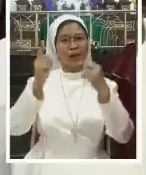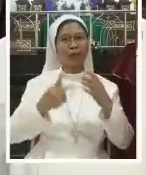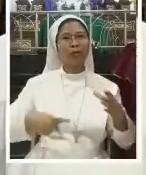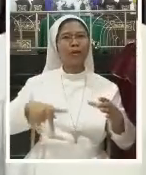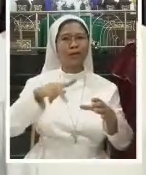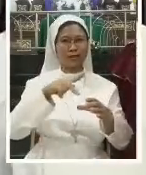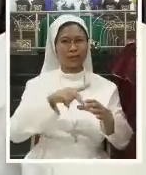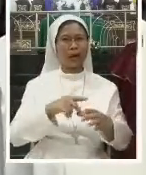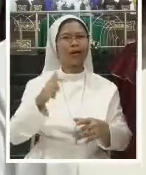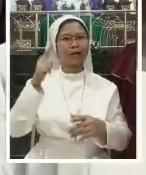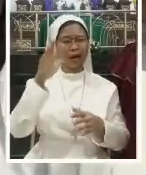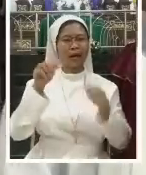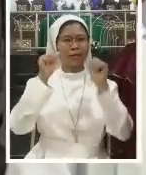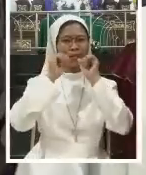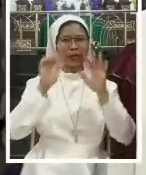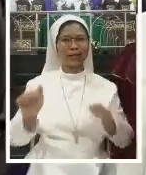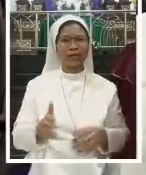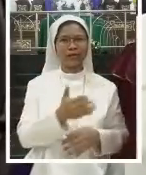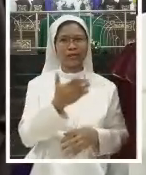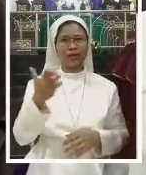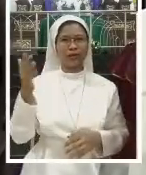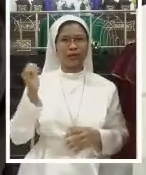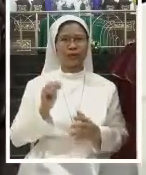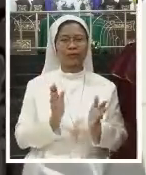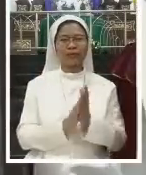see you in other activities.